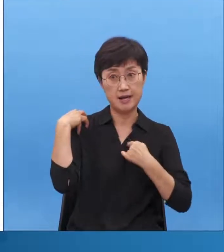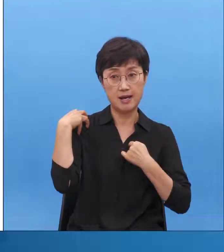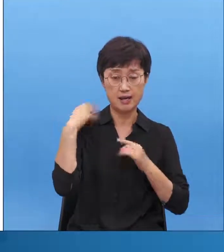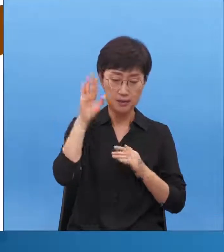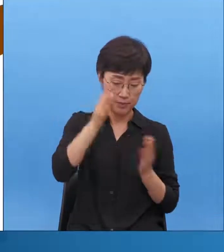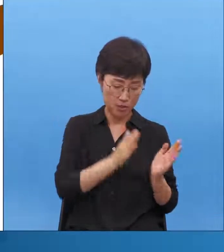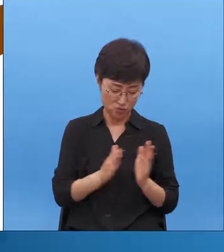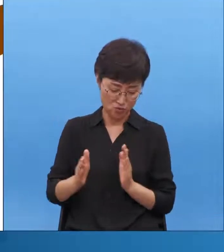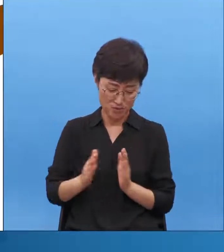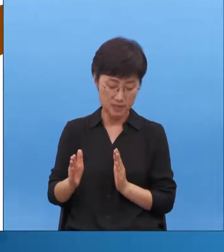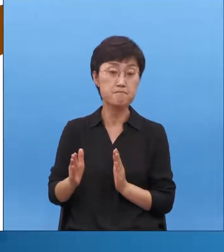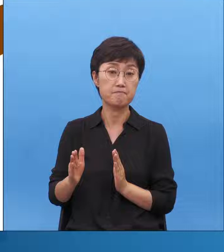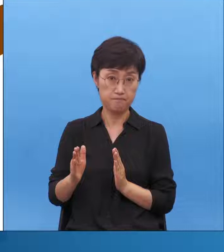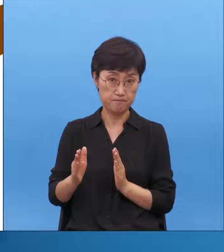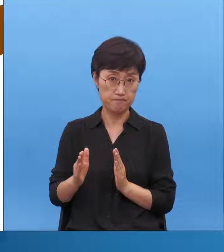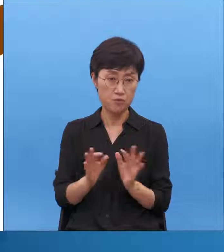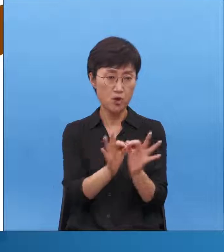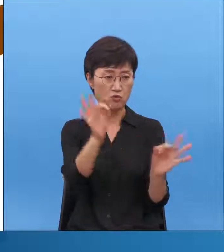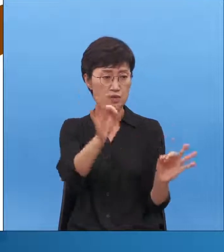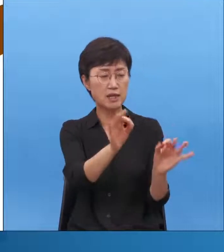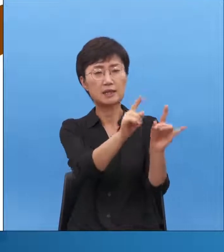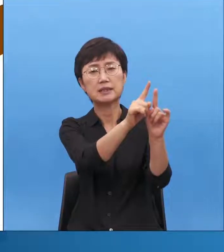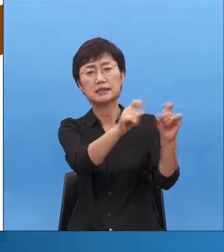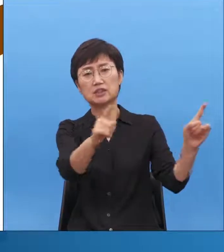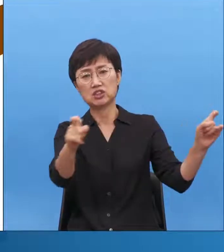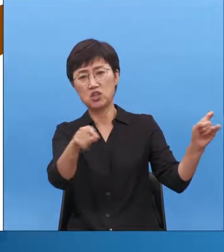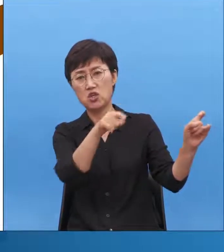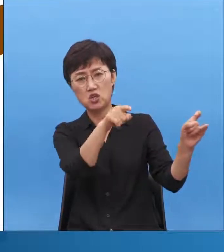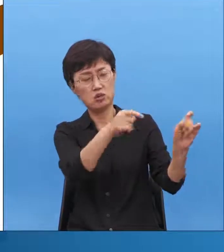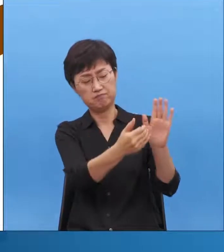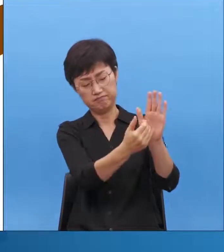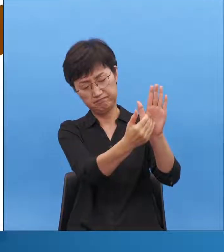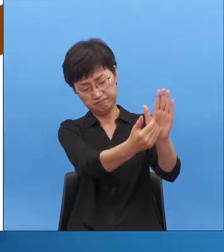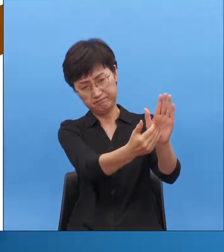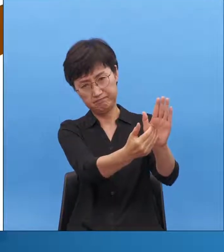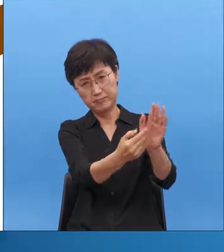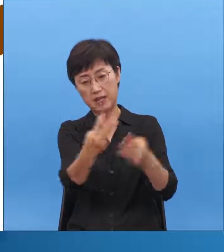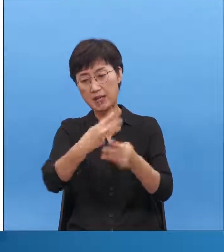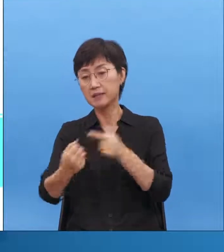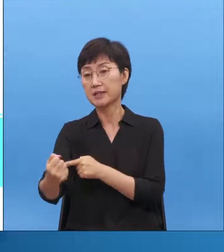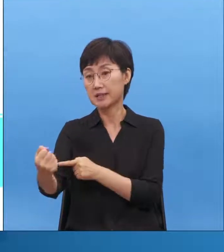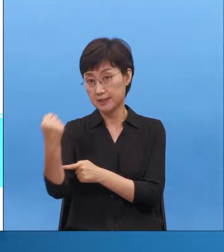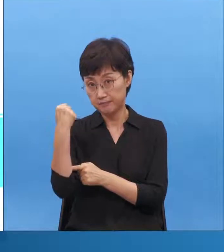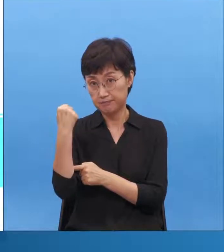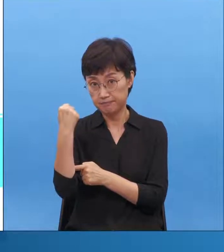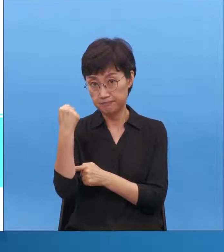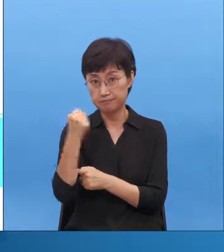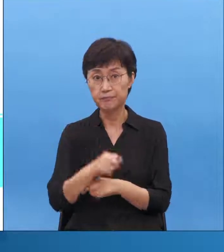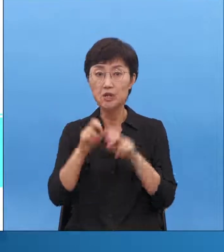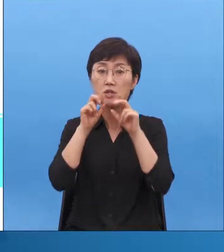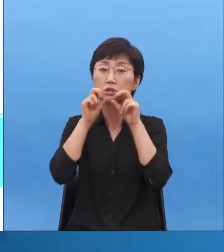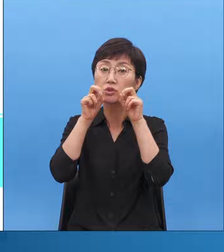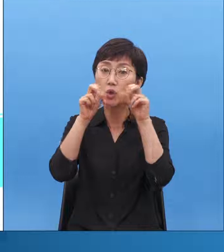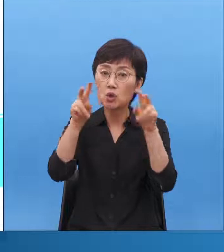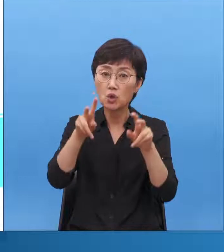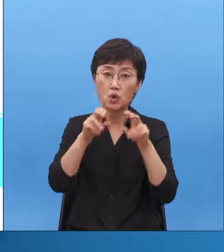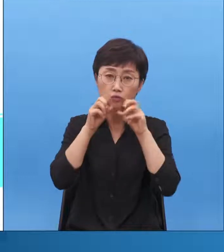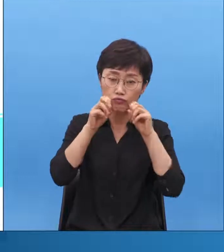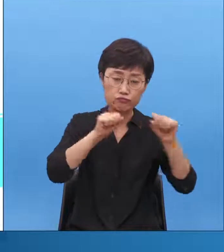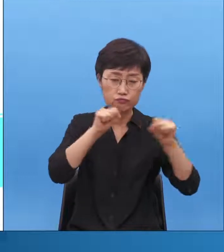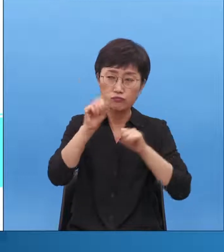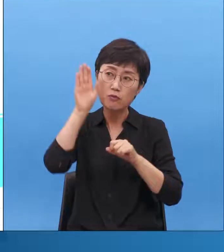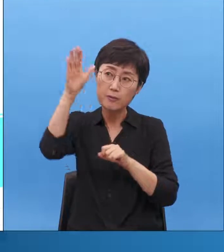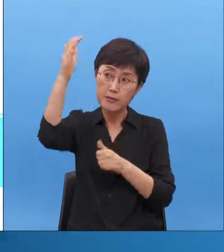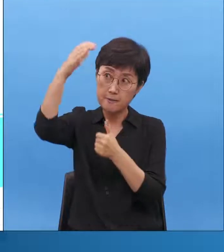준비, 우상신전, 정치우상, 사상우상을 막을 랩넌트의 힘, 선교운동과 전도운동,